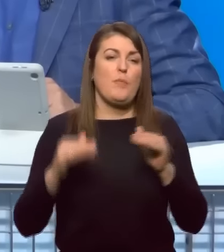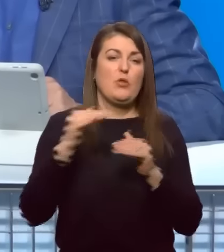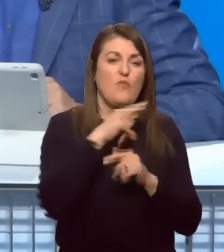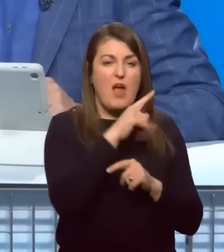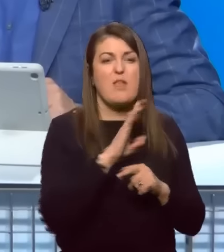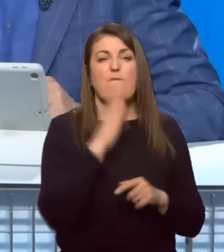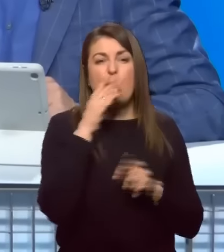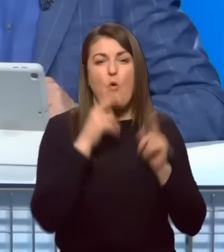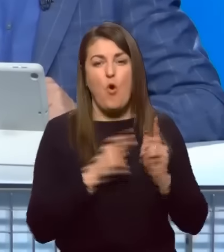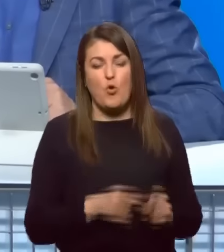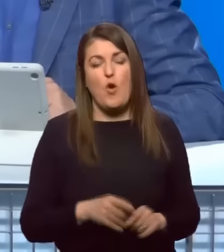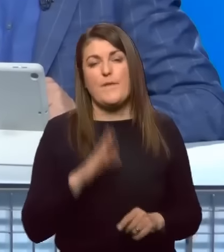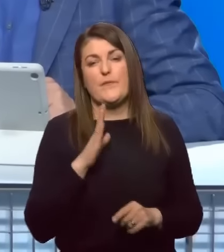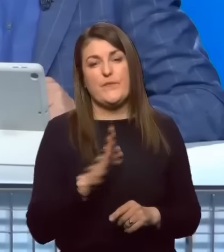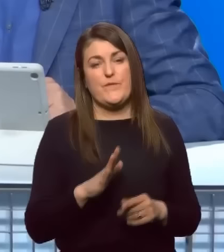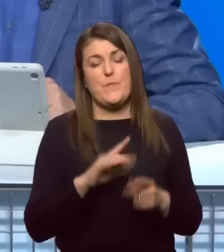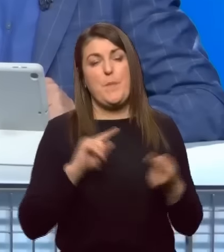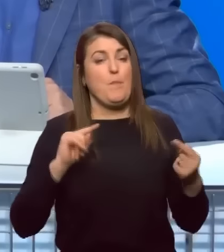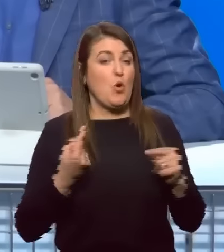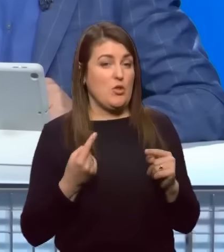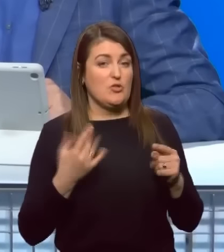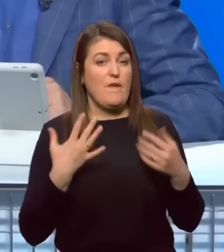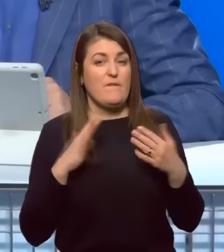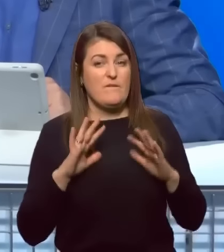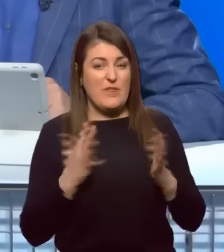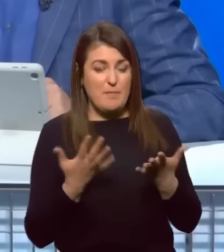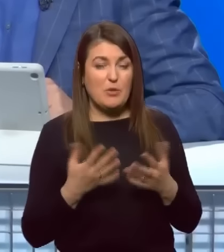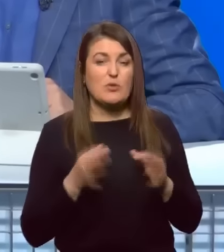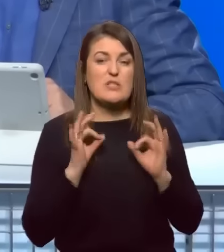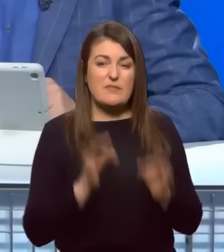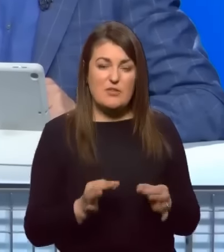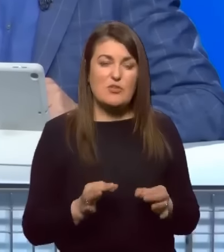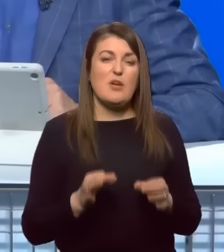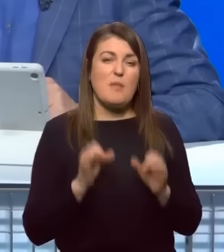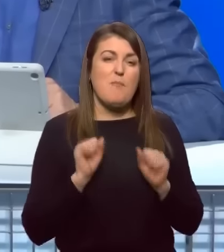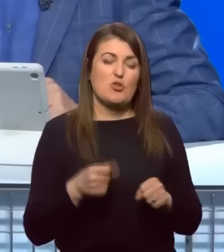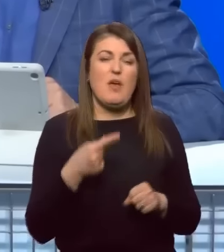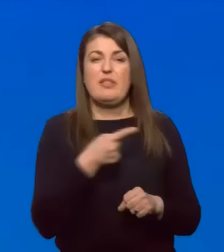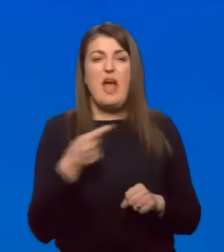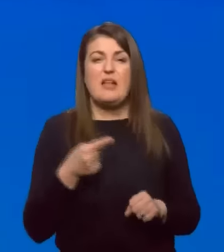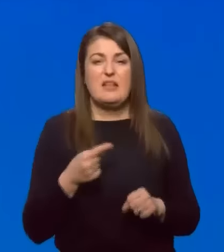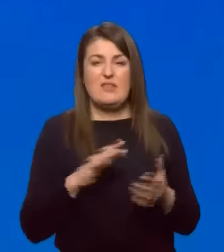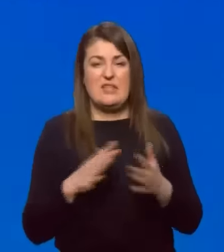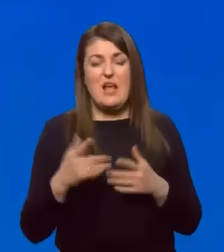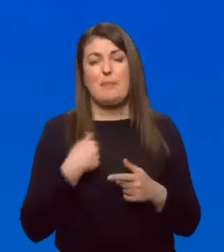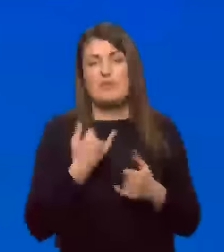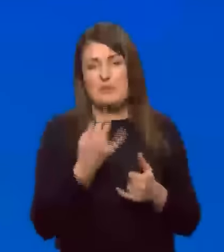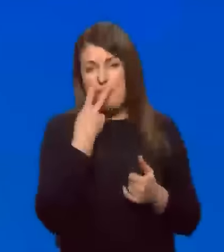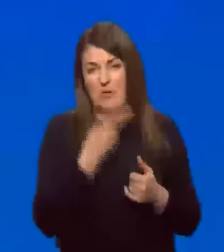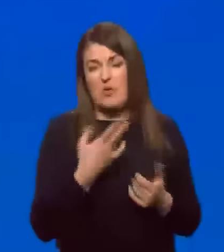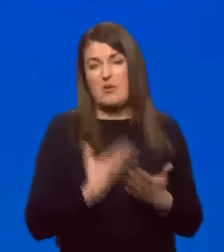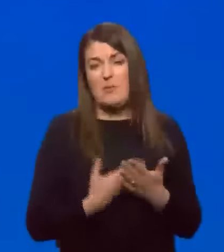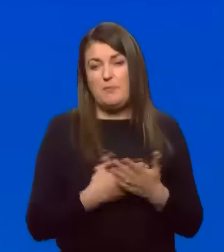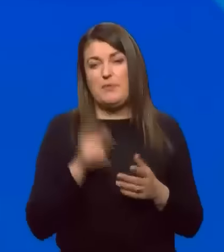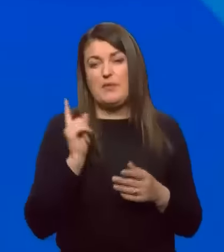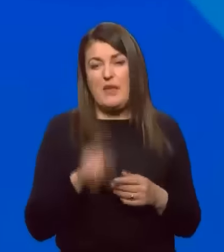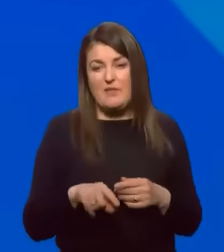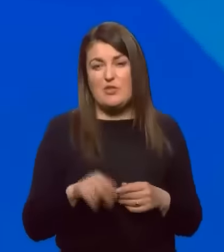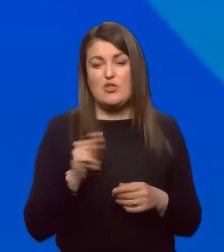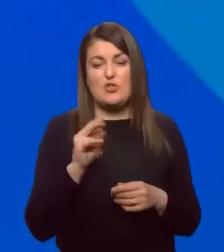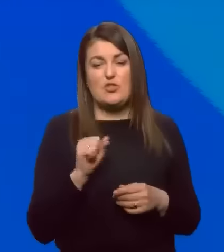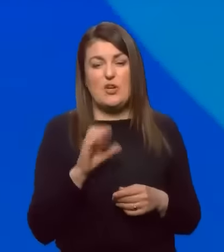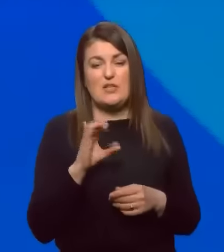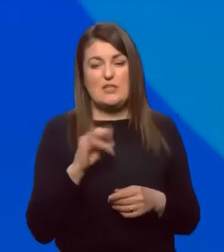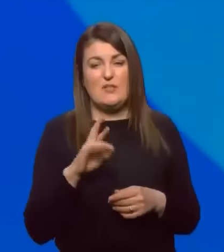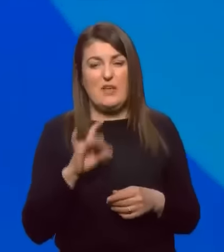ворога. В протилежному випадку, звісно ж, можливі негативні сценарії. Але зараз ми бачимо, як, наприклад, навіть часів